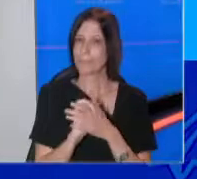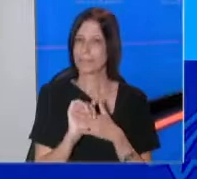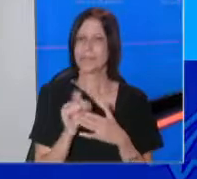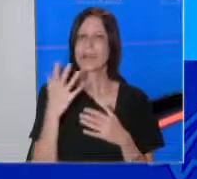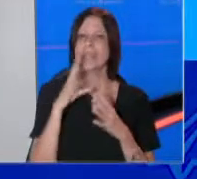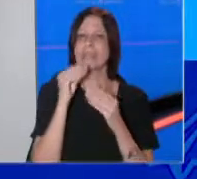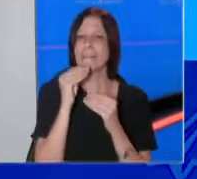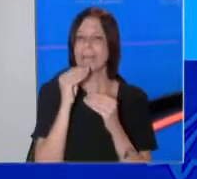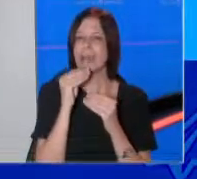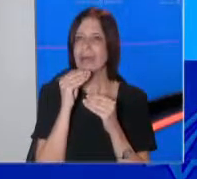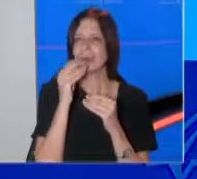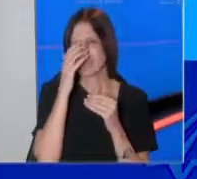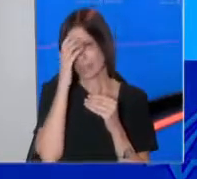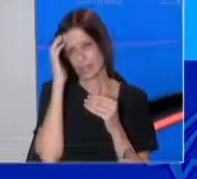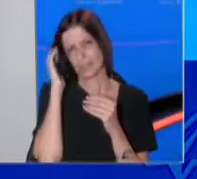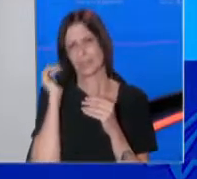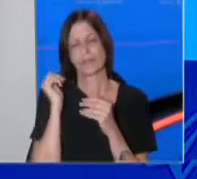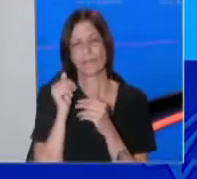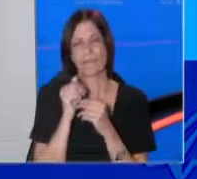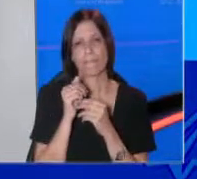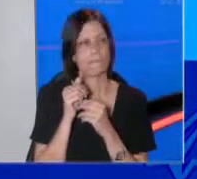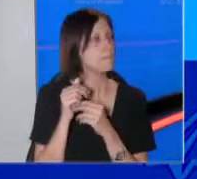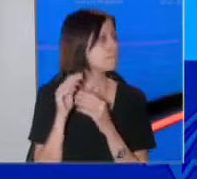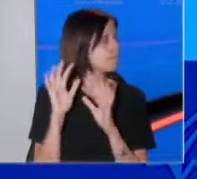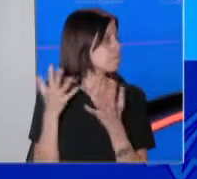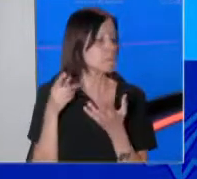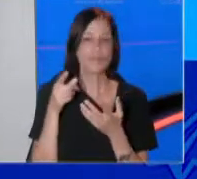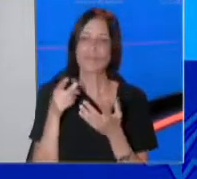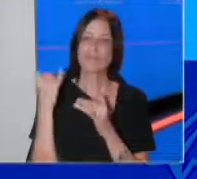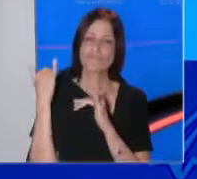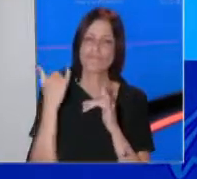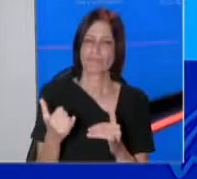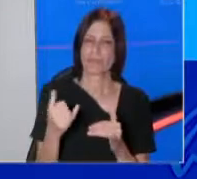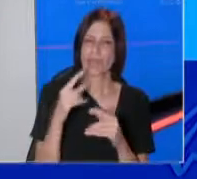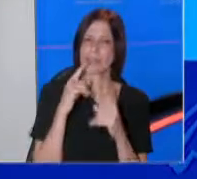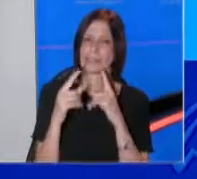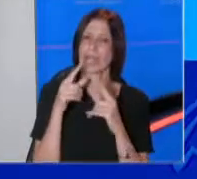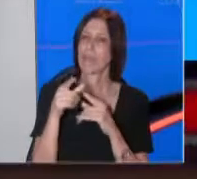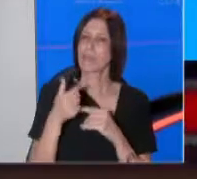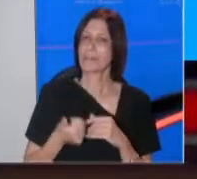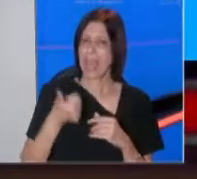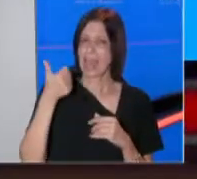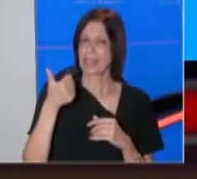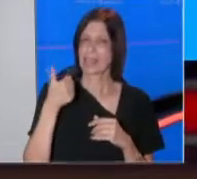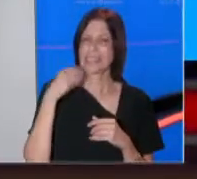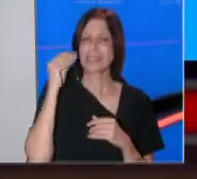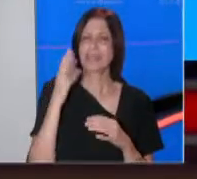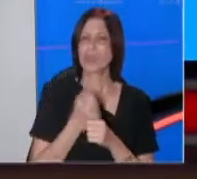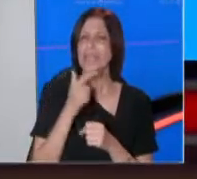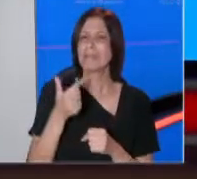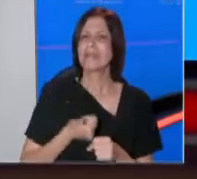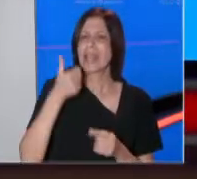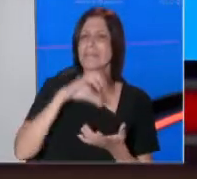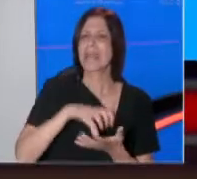שלום לכם. בואי נדבר רגע על מה בעצם את מביאה לתוך השיח. את מנהלת, אני אזכיר בדיוק מה את עושה, את